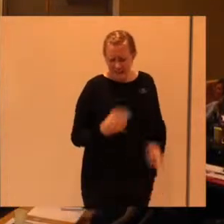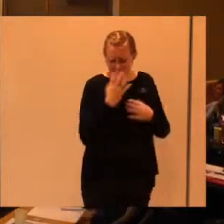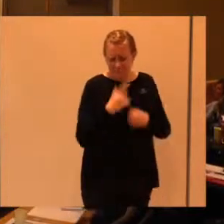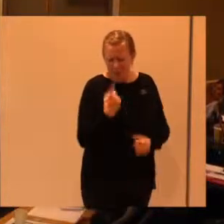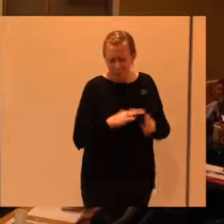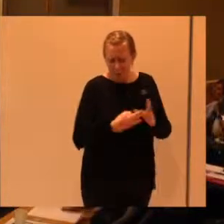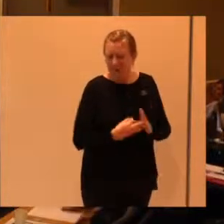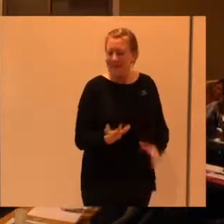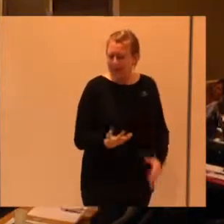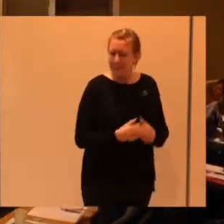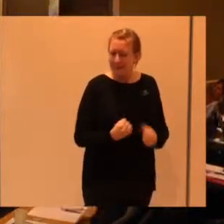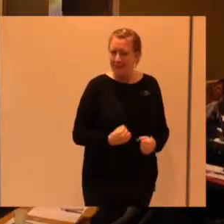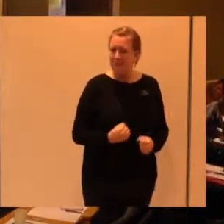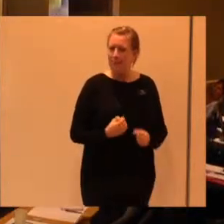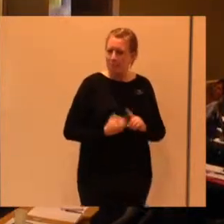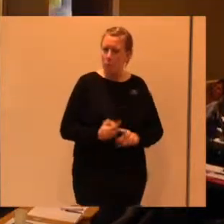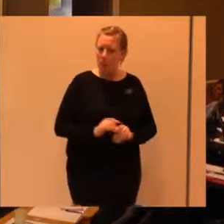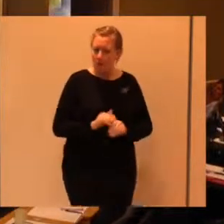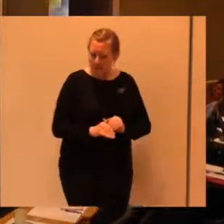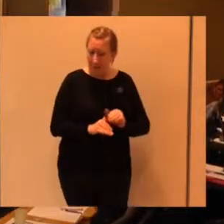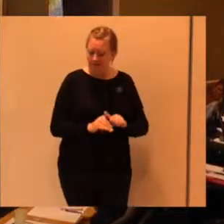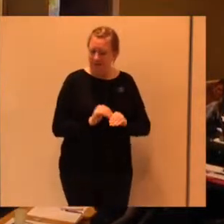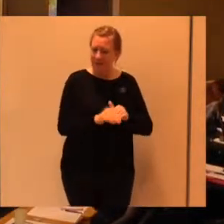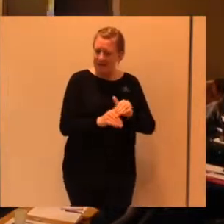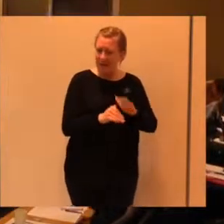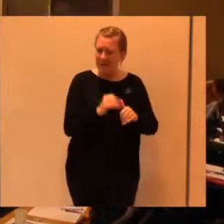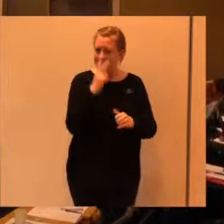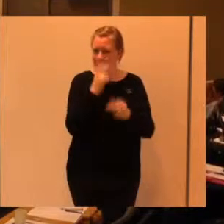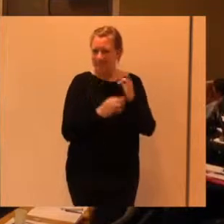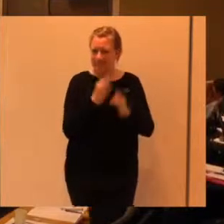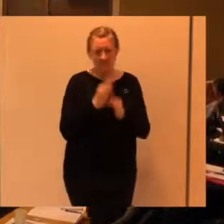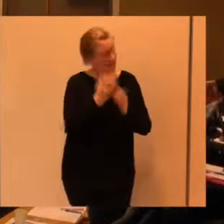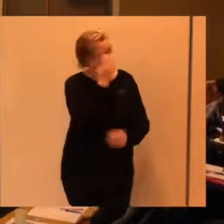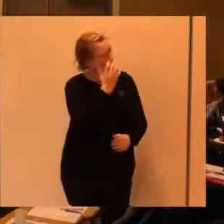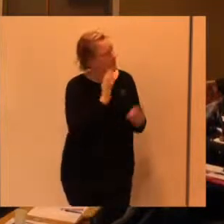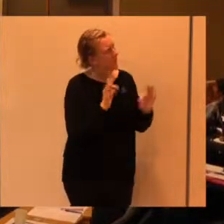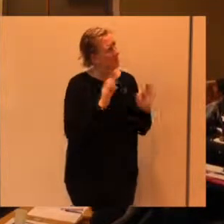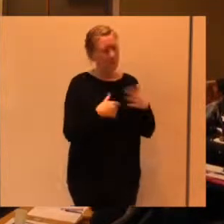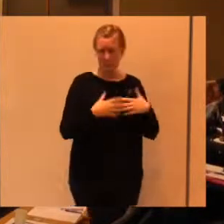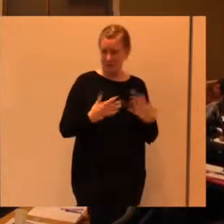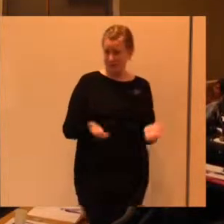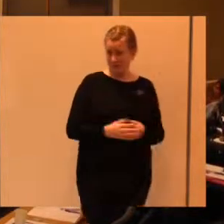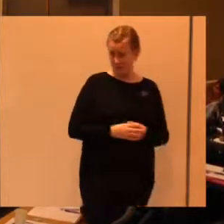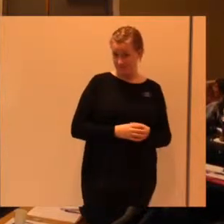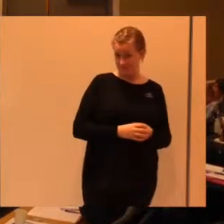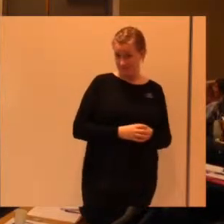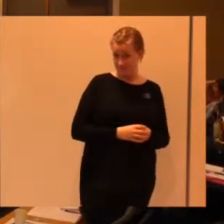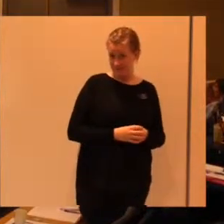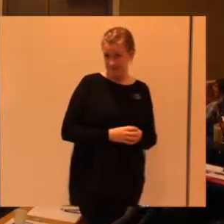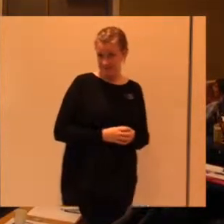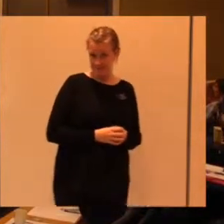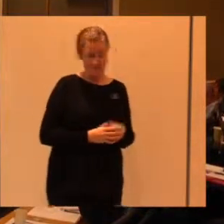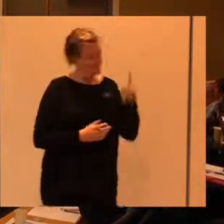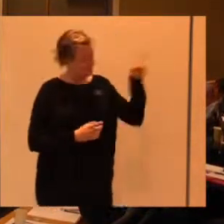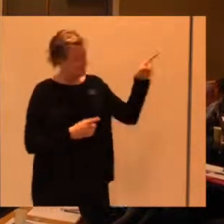utan man försöker titta på specifika problem och se kan vi lösa dem då. Och det här, idén med det